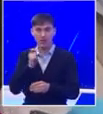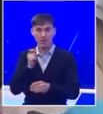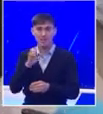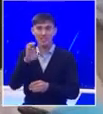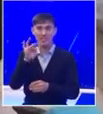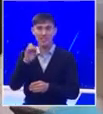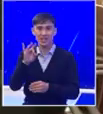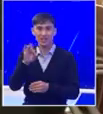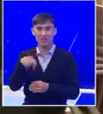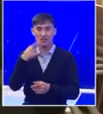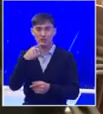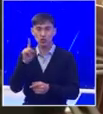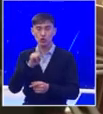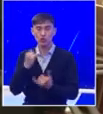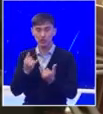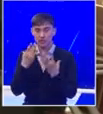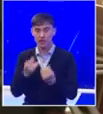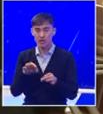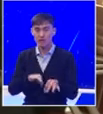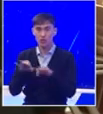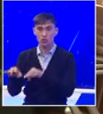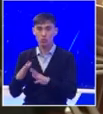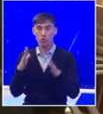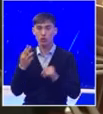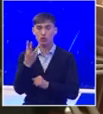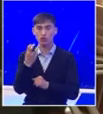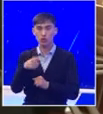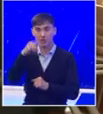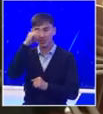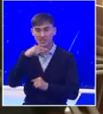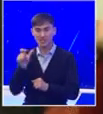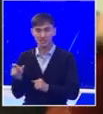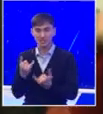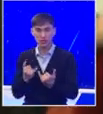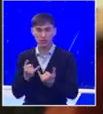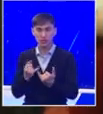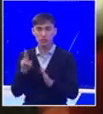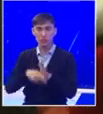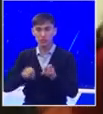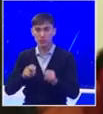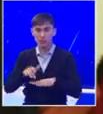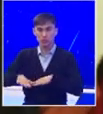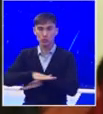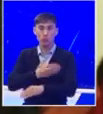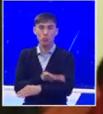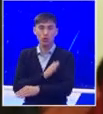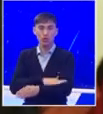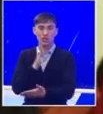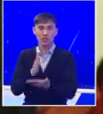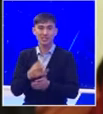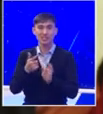Сергей Коновалов утверждает, что на сегодня эвакуировано более 300 казахстанцев. Сейчас в безопасной зоне Польши